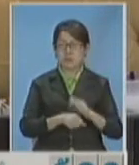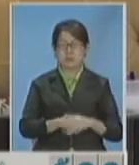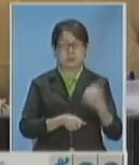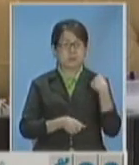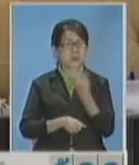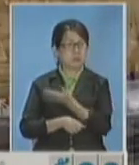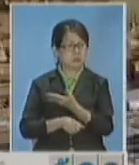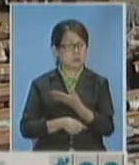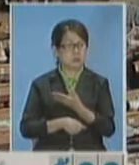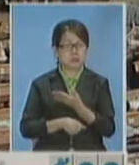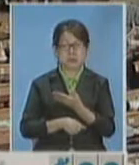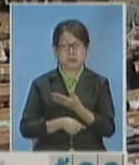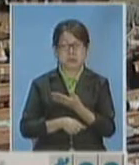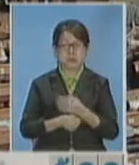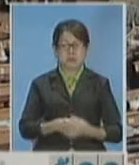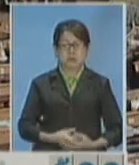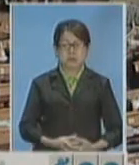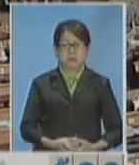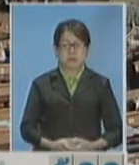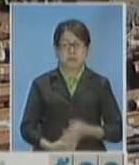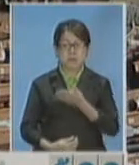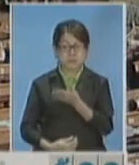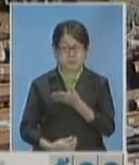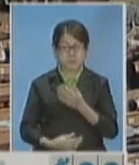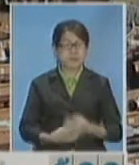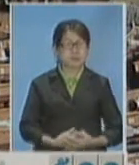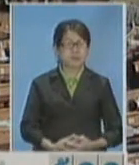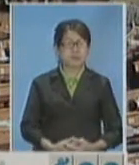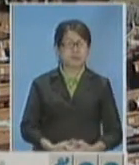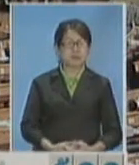านครับท่านอภิชาติสักดีเศษยกขึ้นประท้วงครับ